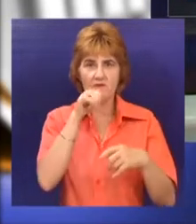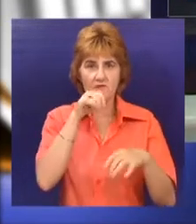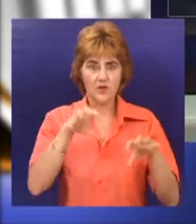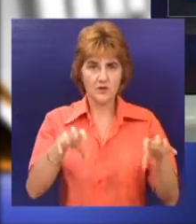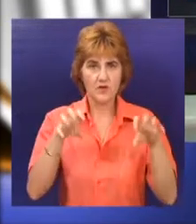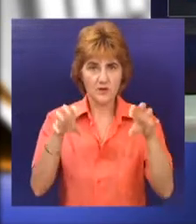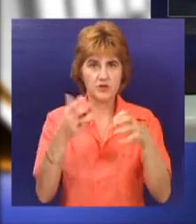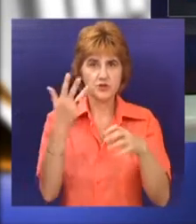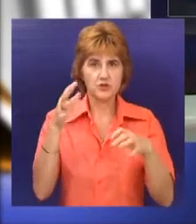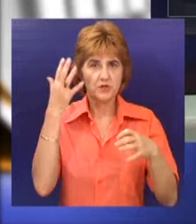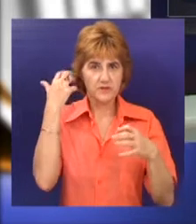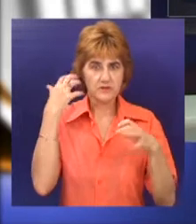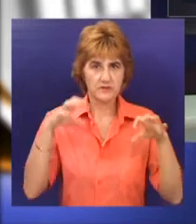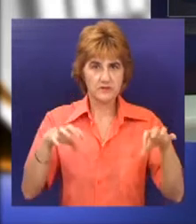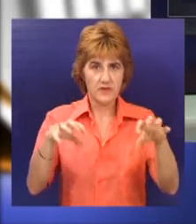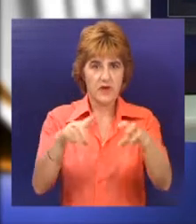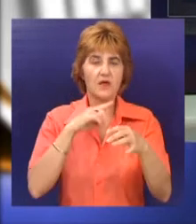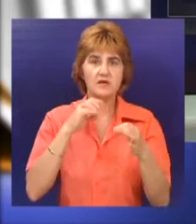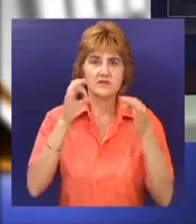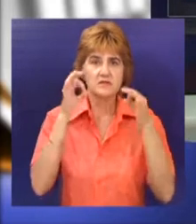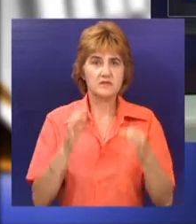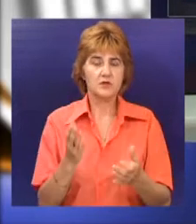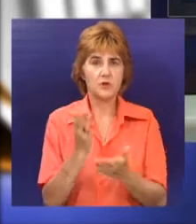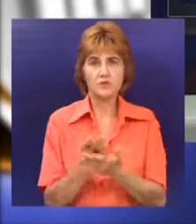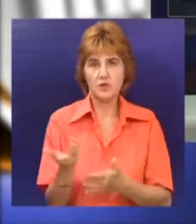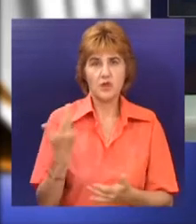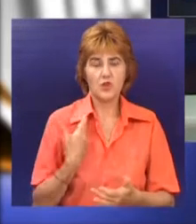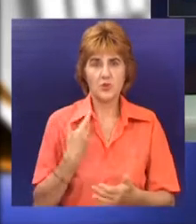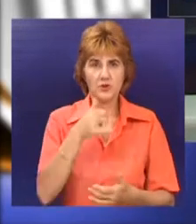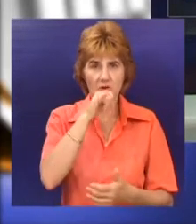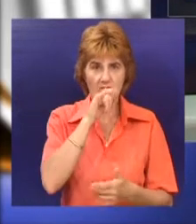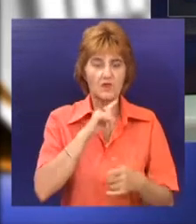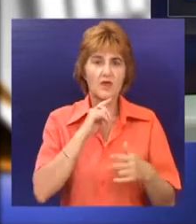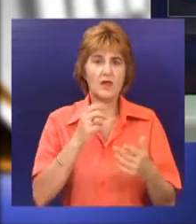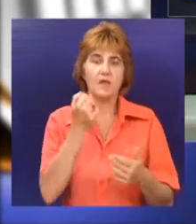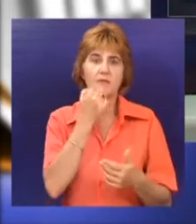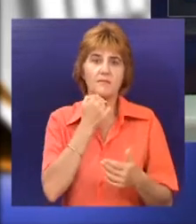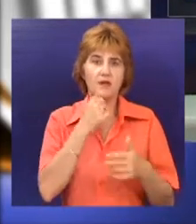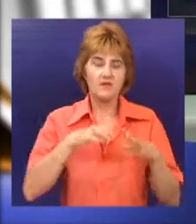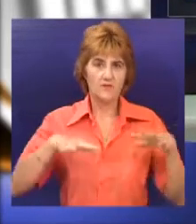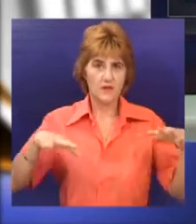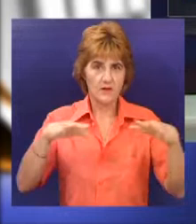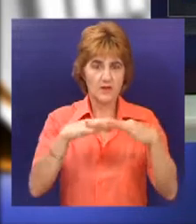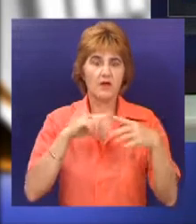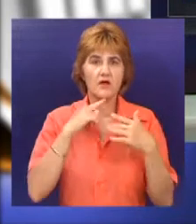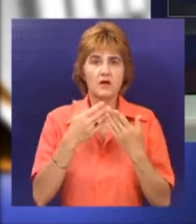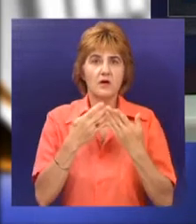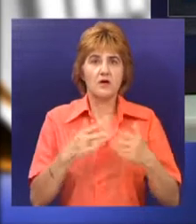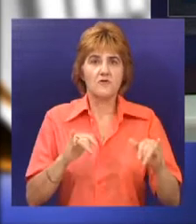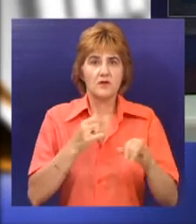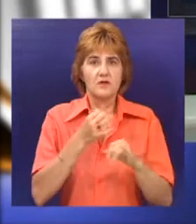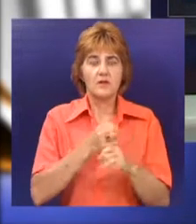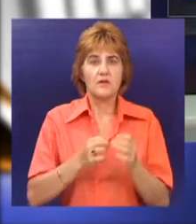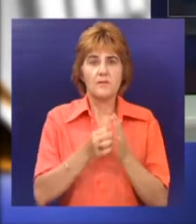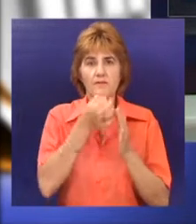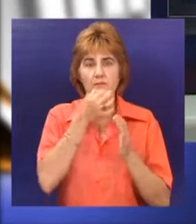4 mesne zajednice, omogućuje sigurno i stabilno snabdevanje stanovnika tih naselja i privredne zone Mali Bajmok i otvara perspektivu